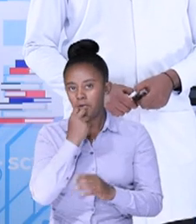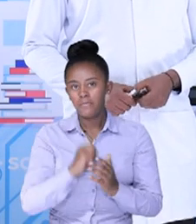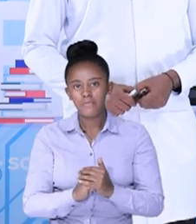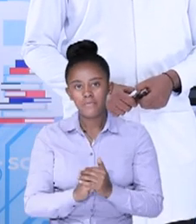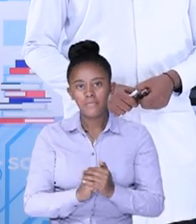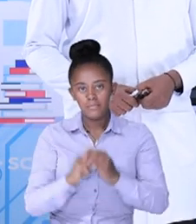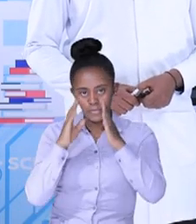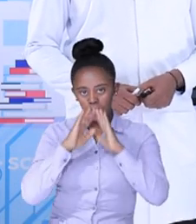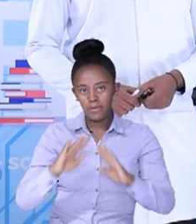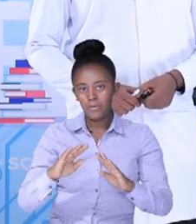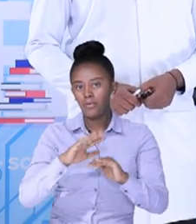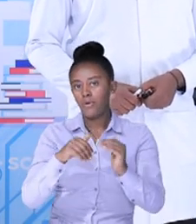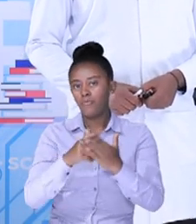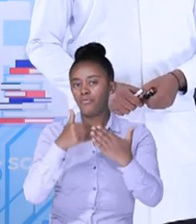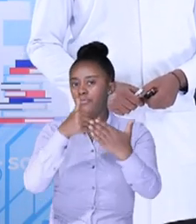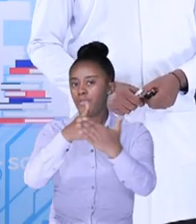ሰላምታዬ በያላችሁበት ይድረሳችሁ።